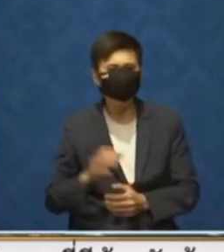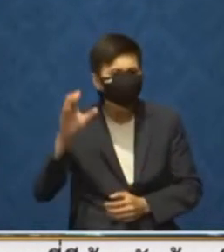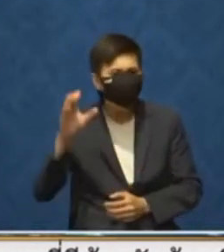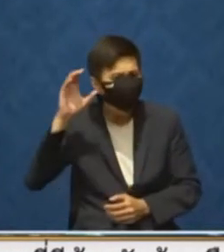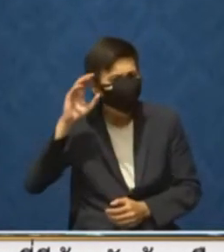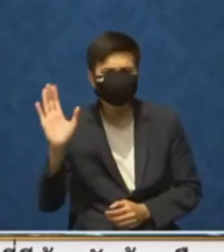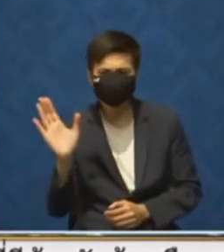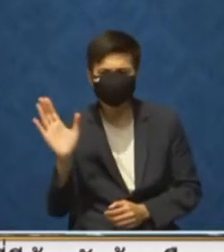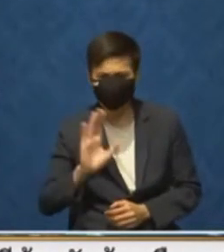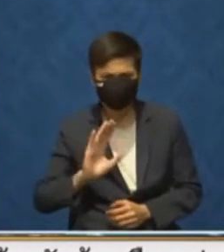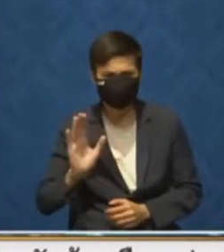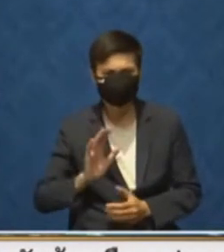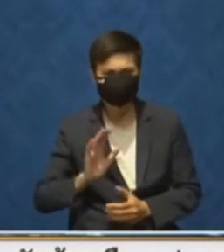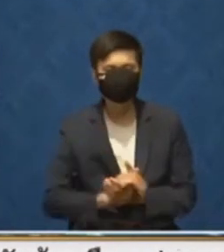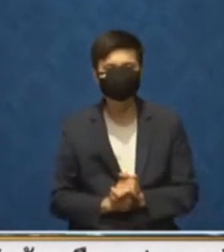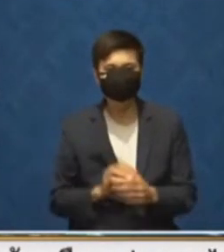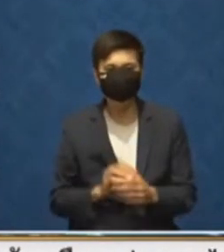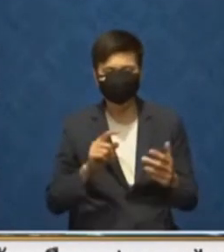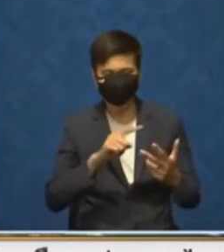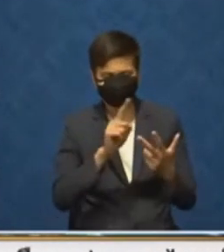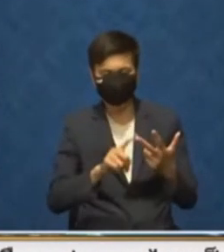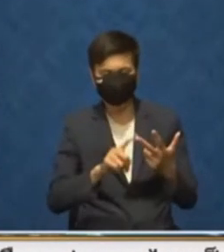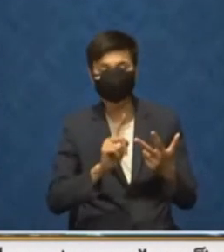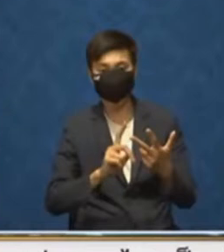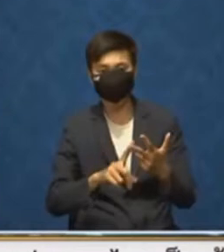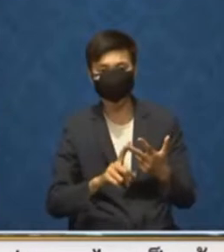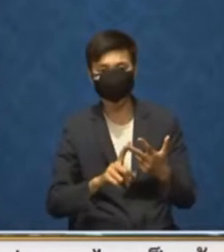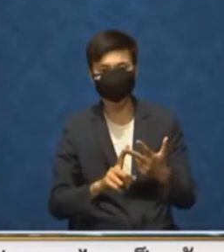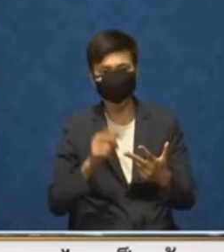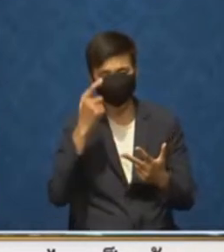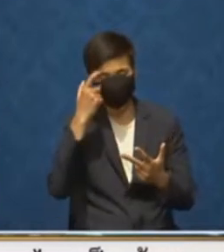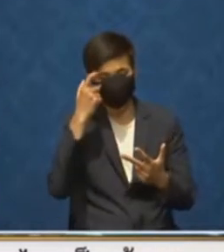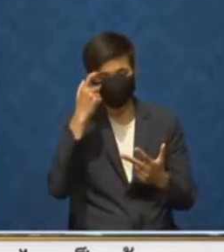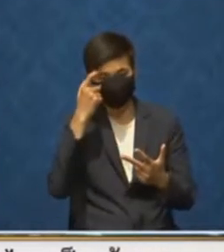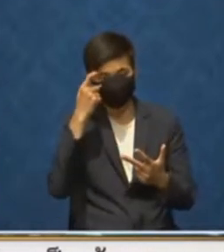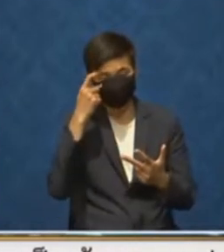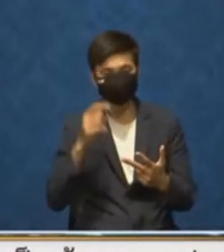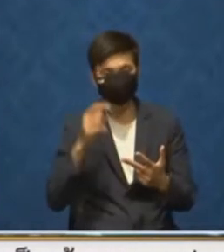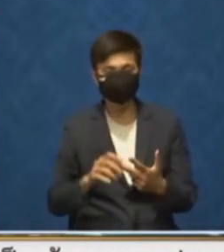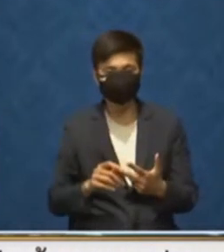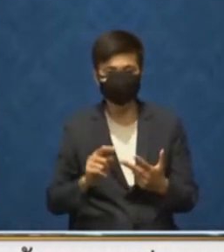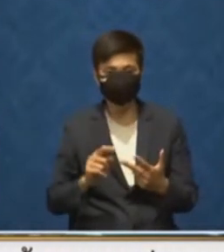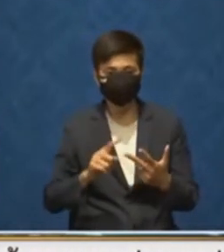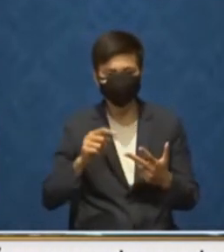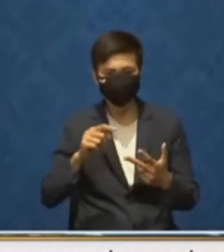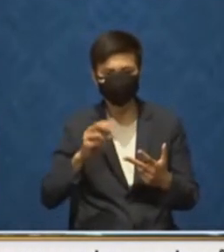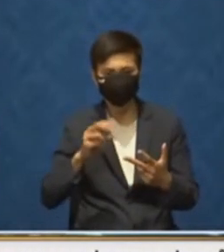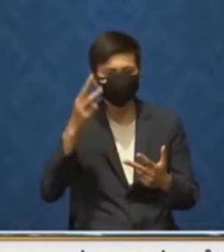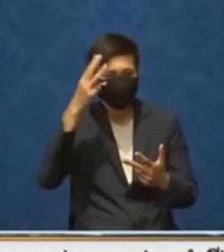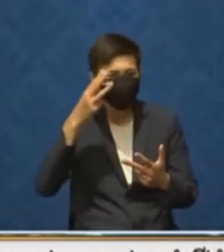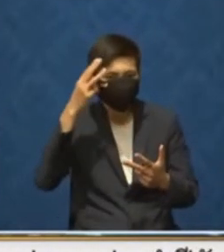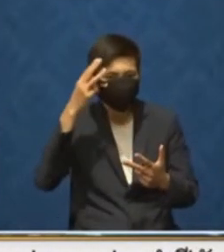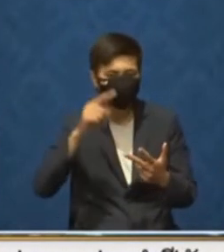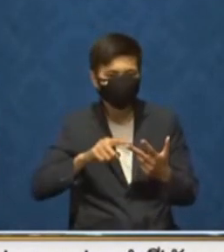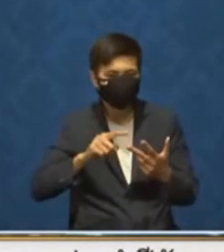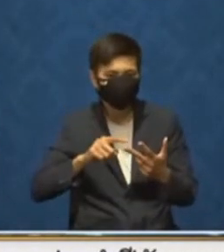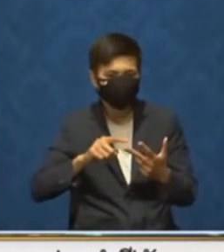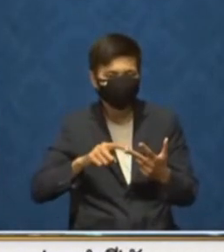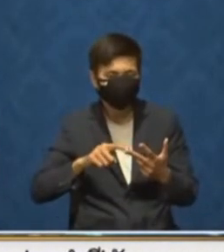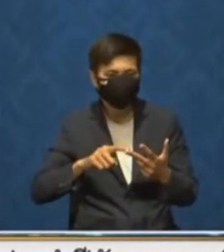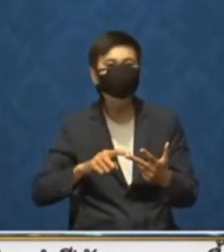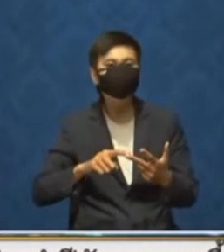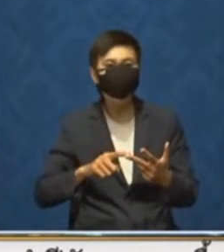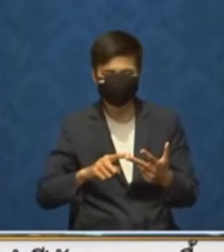ในแจงที่กรุงที่สารเกี่ยวกับเรื่องการเข้าถึงแหล่ง